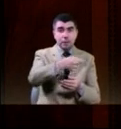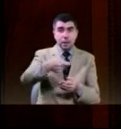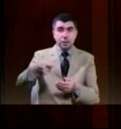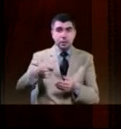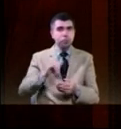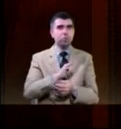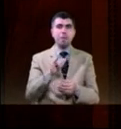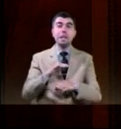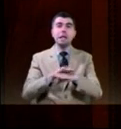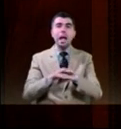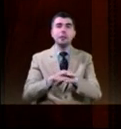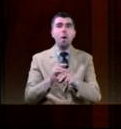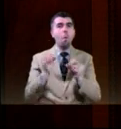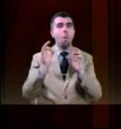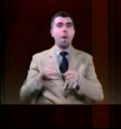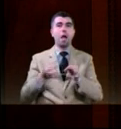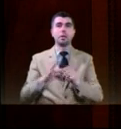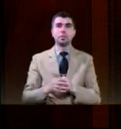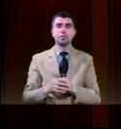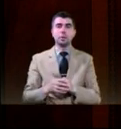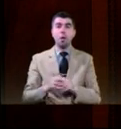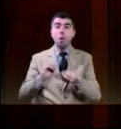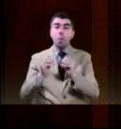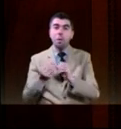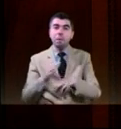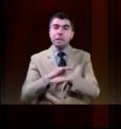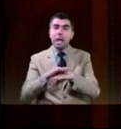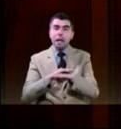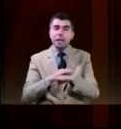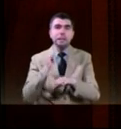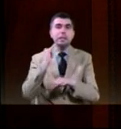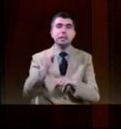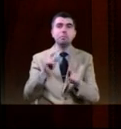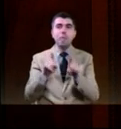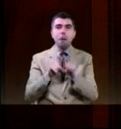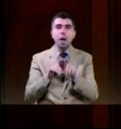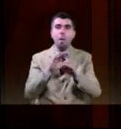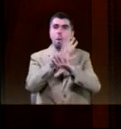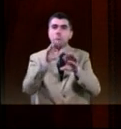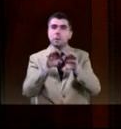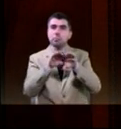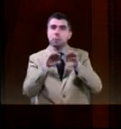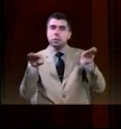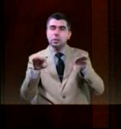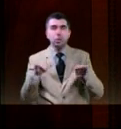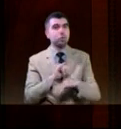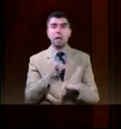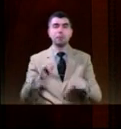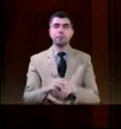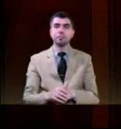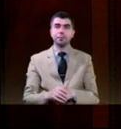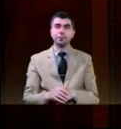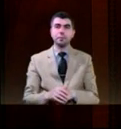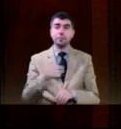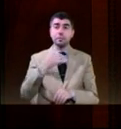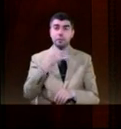هدي. المشكله اننا حنا في السياسه كنبغيو دائما نديروا غير الخاطر، ما يمكنش. ولهذا الاخت اللي تكلمت